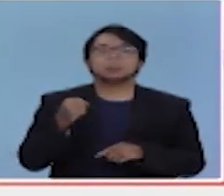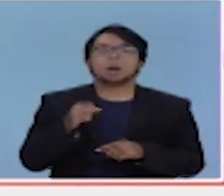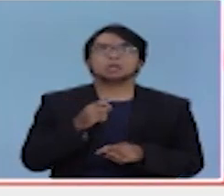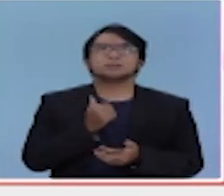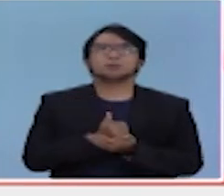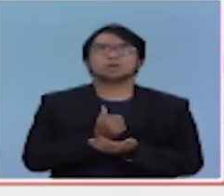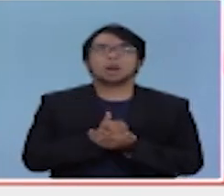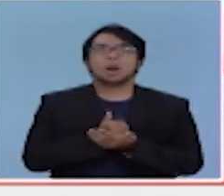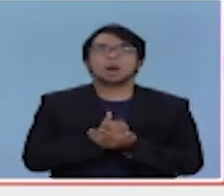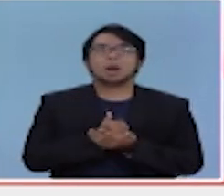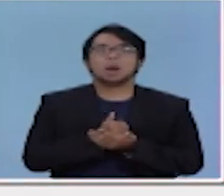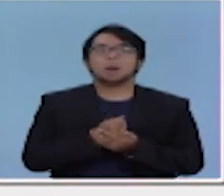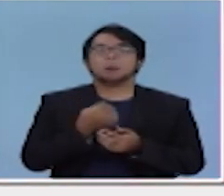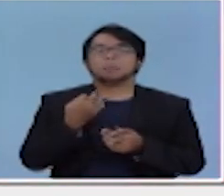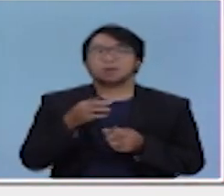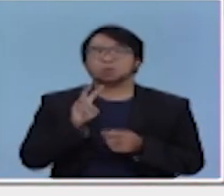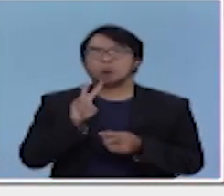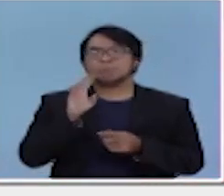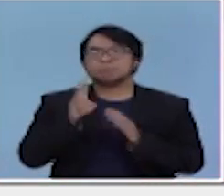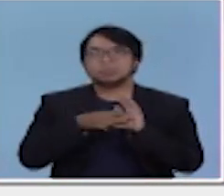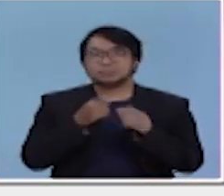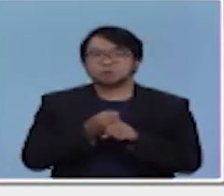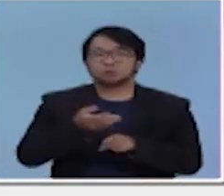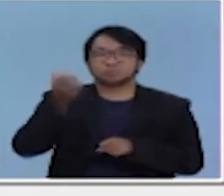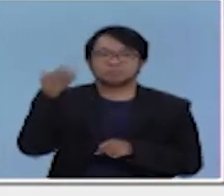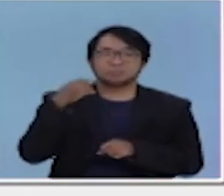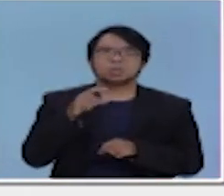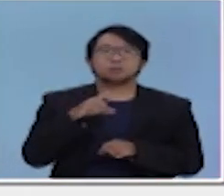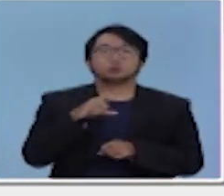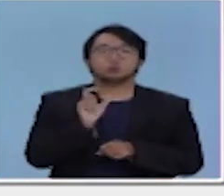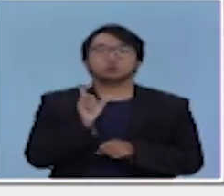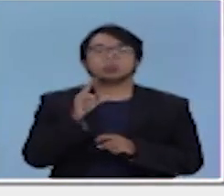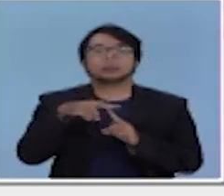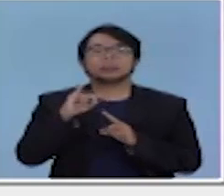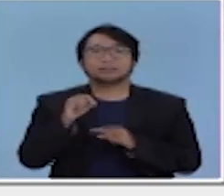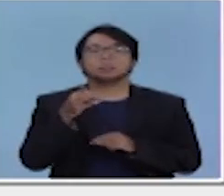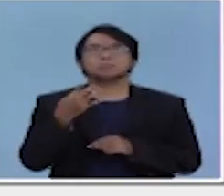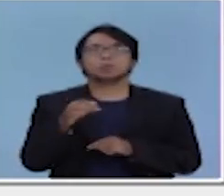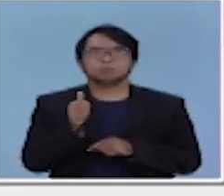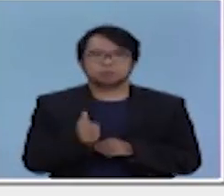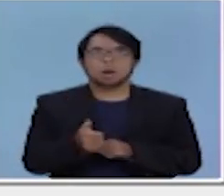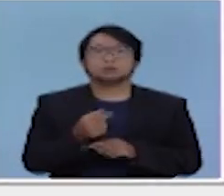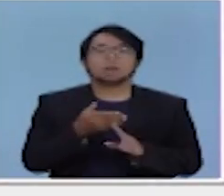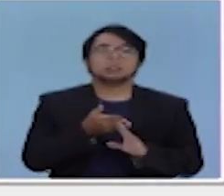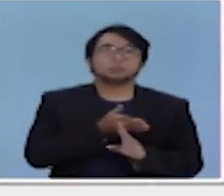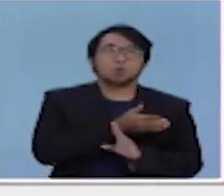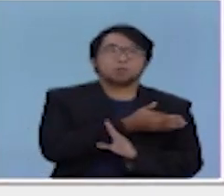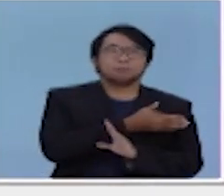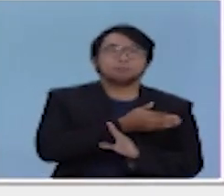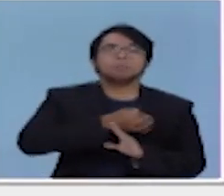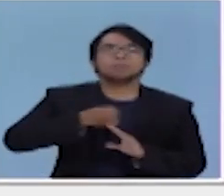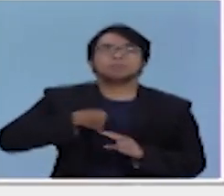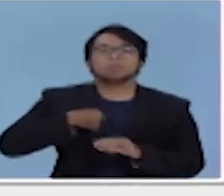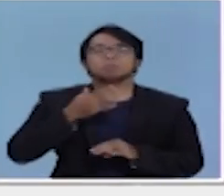medicalnya Phillip jadi baru bisa sampai cuti kayak gitu tapi sebelum-sebelumnya kegiatan-kegiatan itu